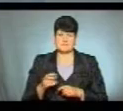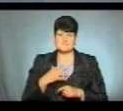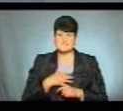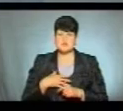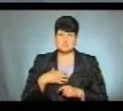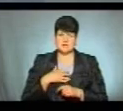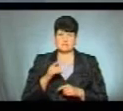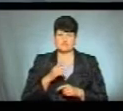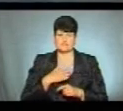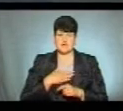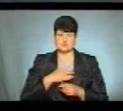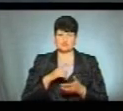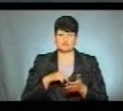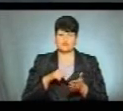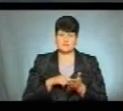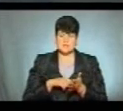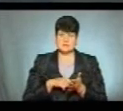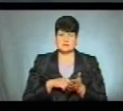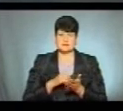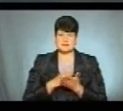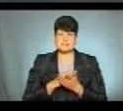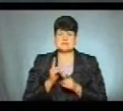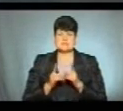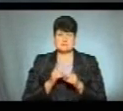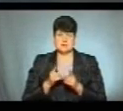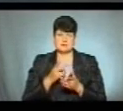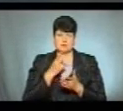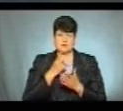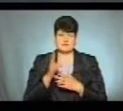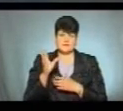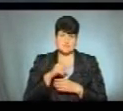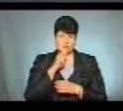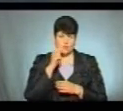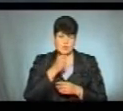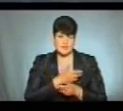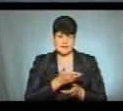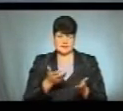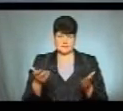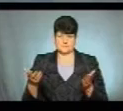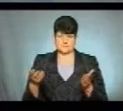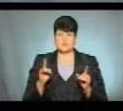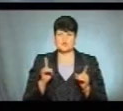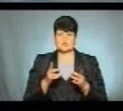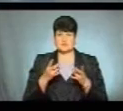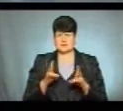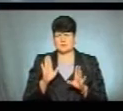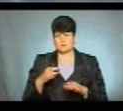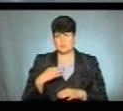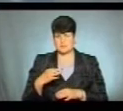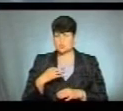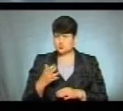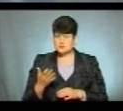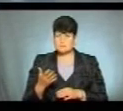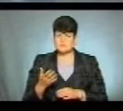важливо, що саме в нашому місті відбуваються зміни і що ми показуємо всій Україні, що не варто бути байдужими,